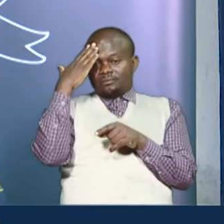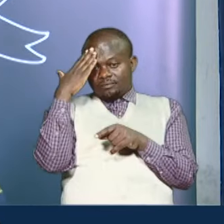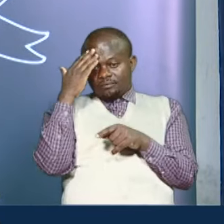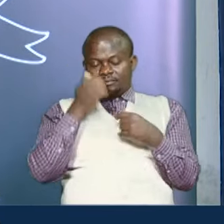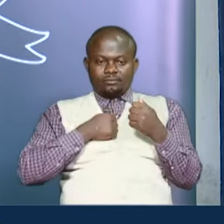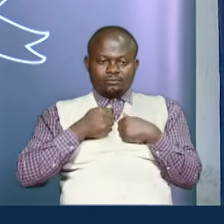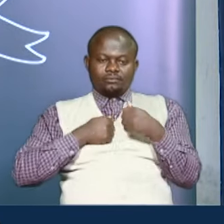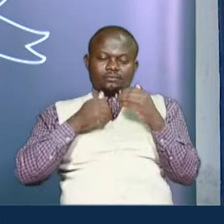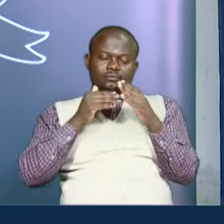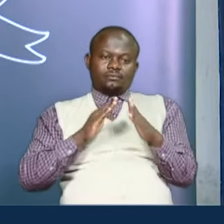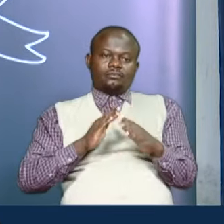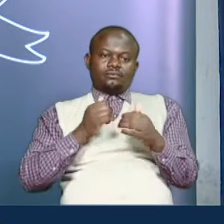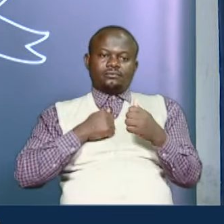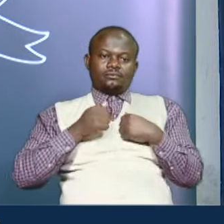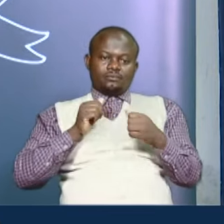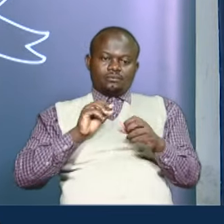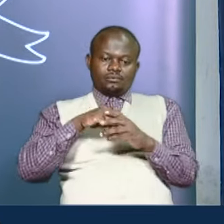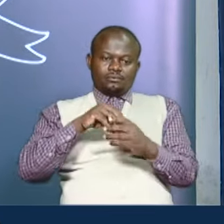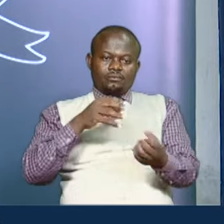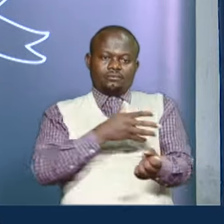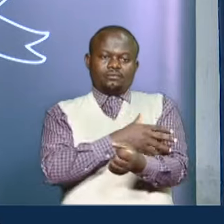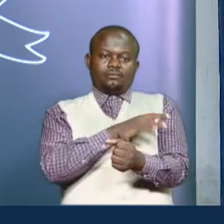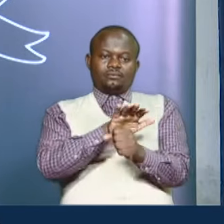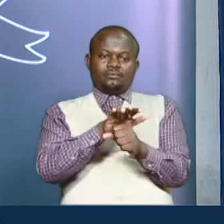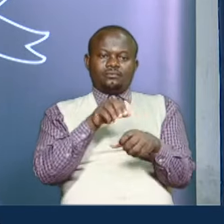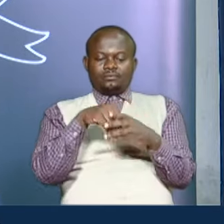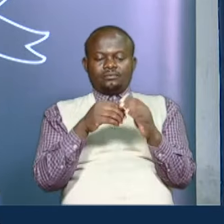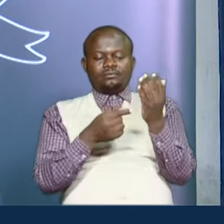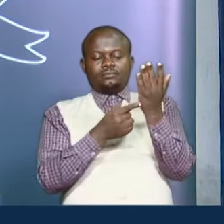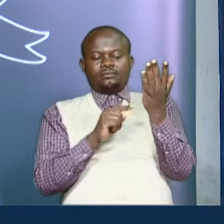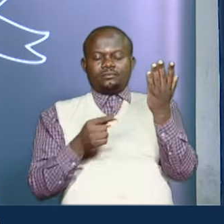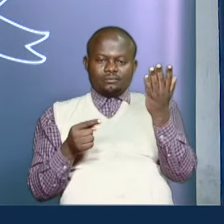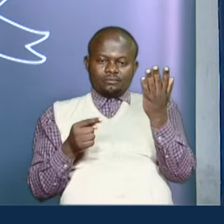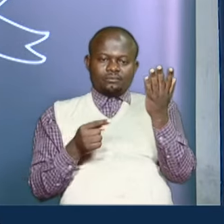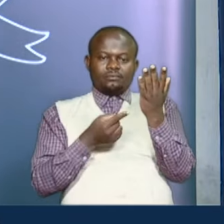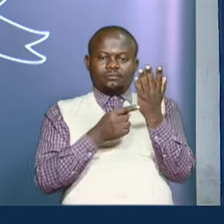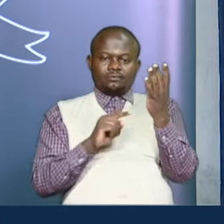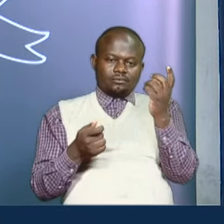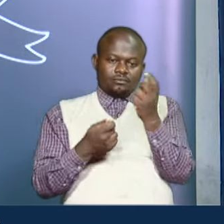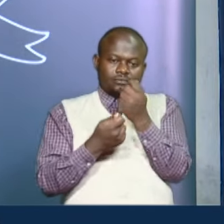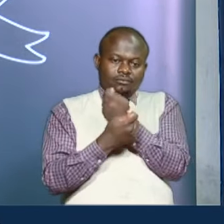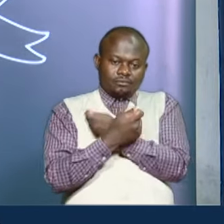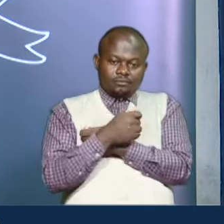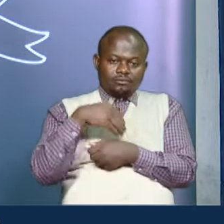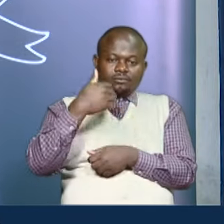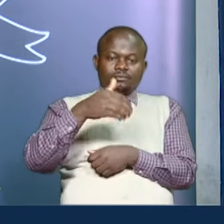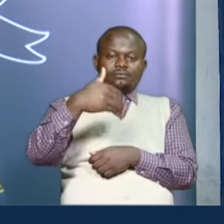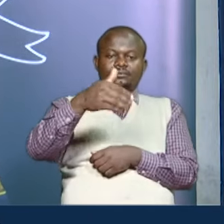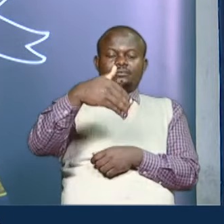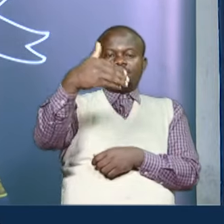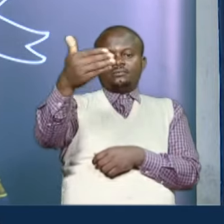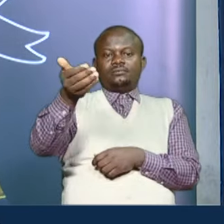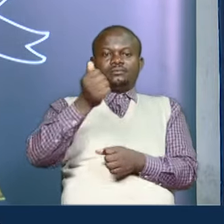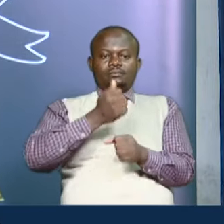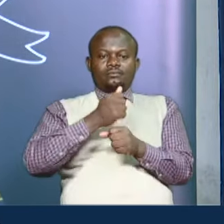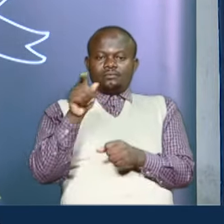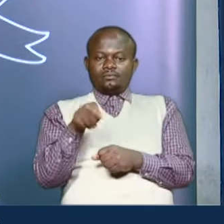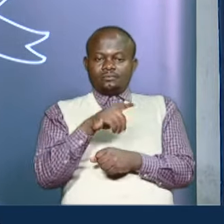Rwanda rwashyize imbaraga nyinshi mu ikoranabuhanga ikoranabuhanga rirahinduka buri munsi abagizi ba